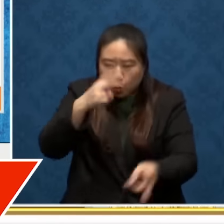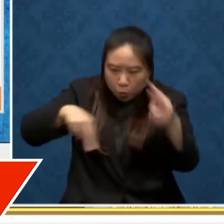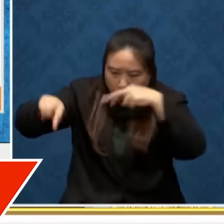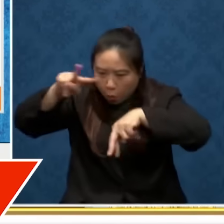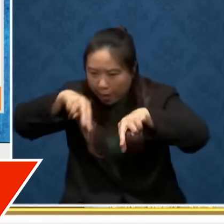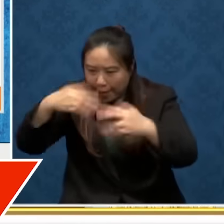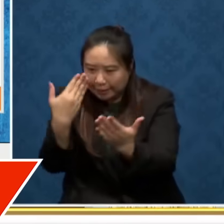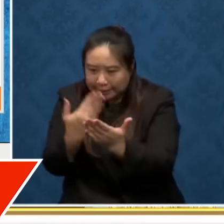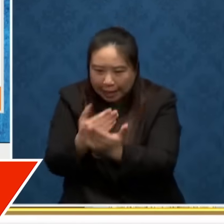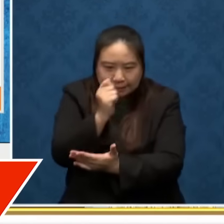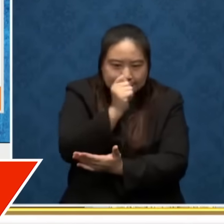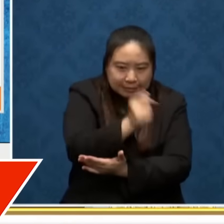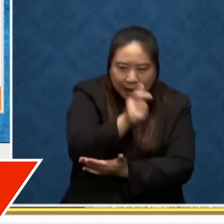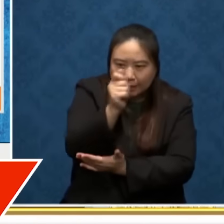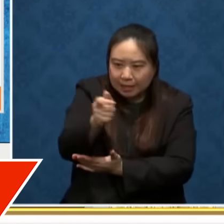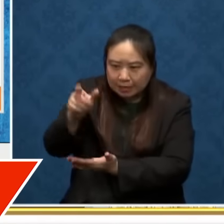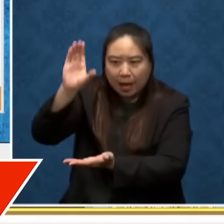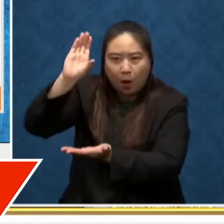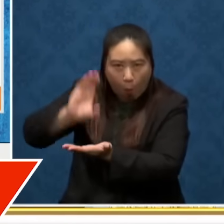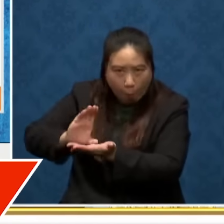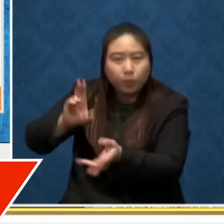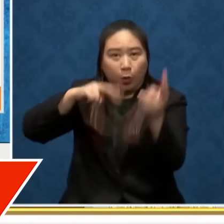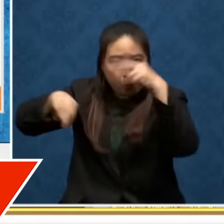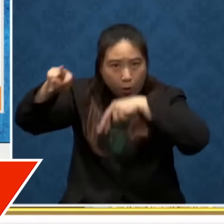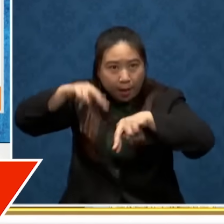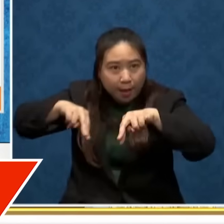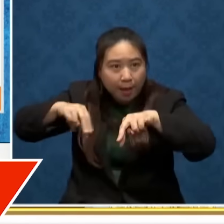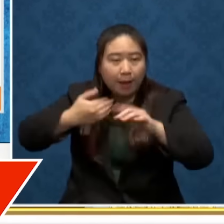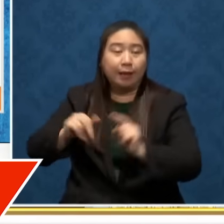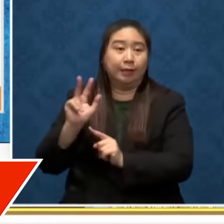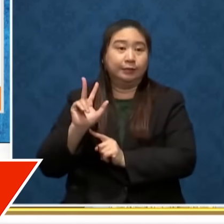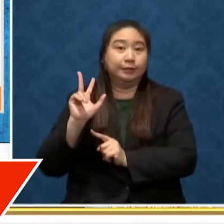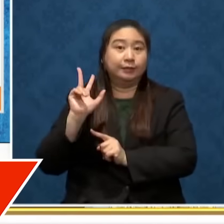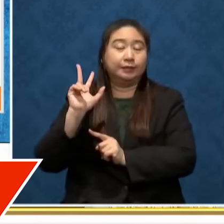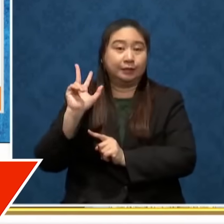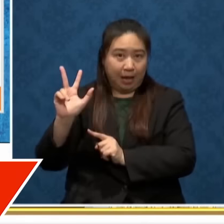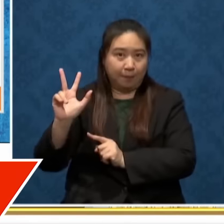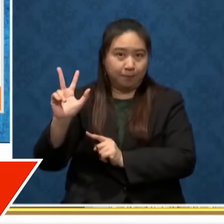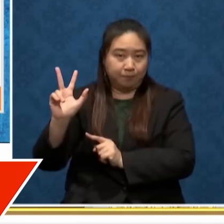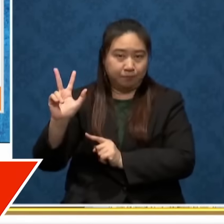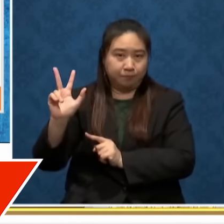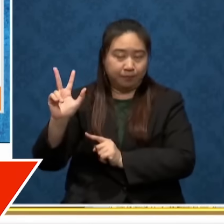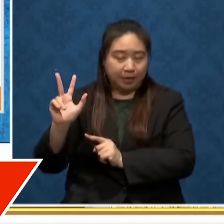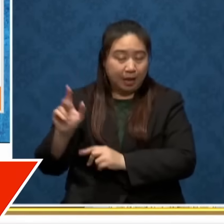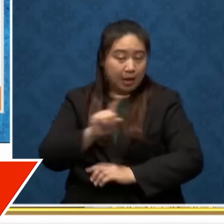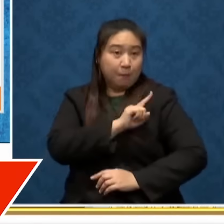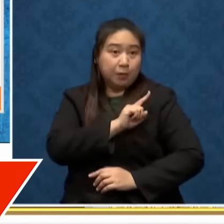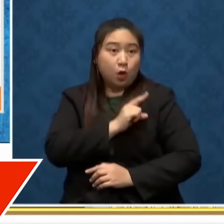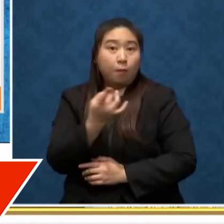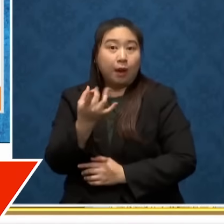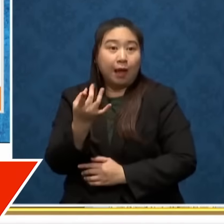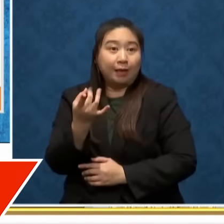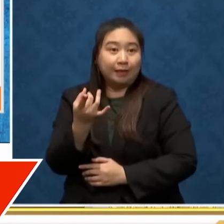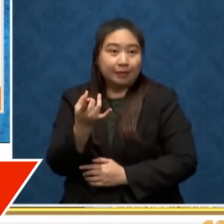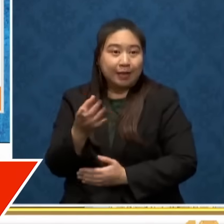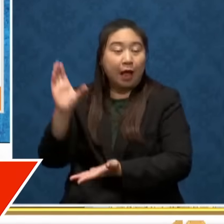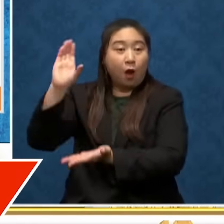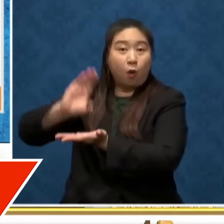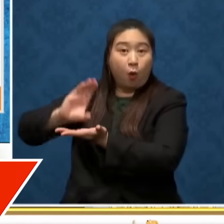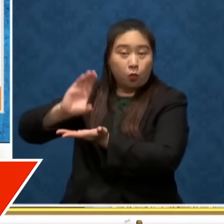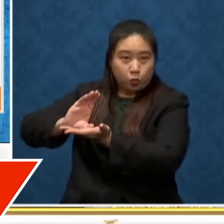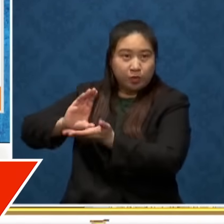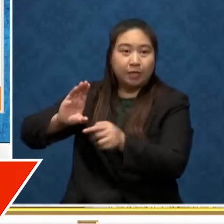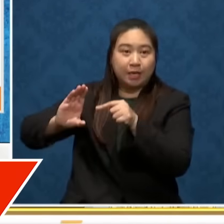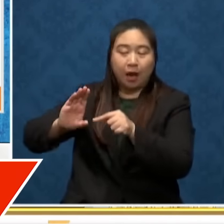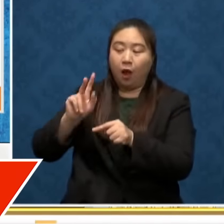ณรายจ่ายและอันดับที่3ก็คือเรื่องของบทบาทนะครับในการทำให้กองทุนกทปส